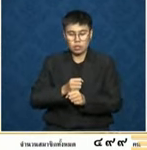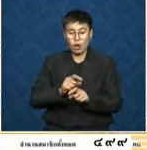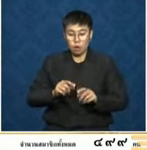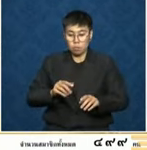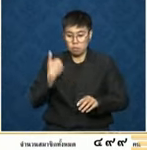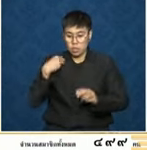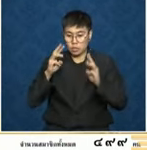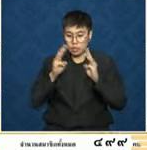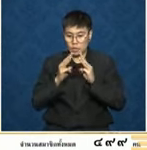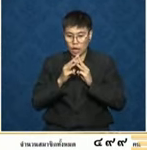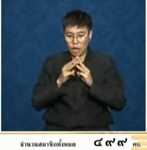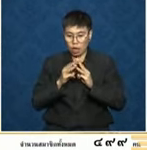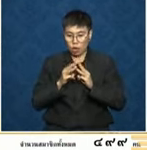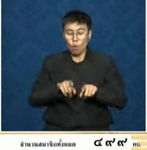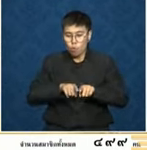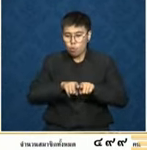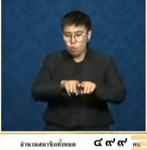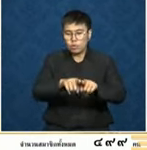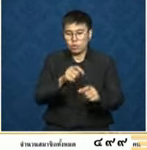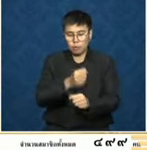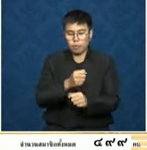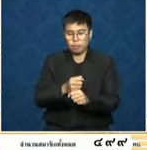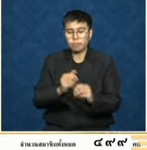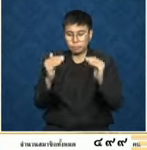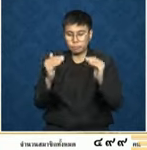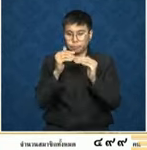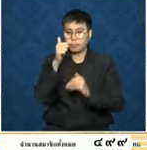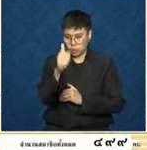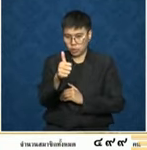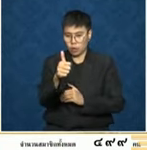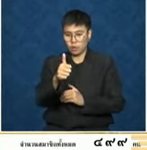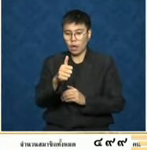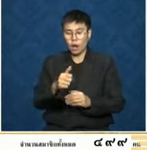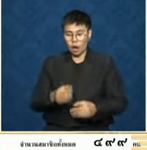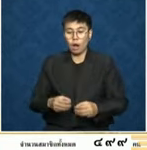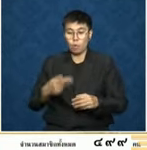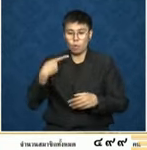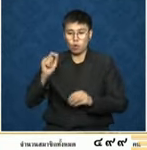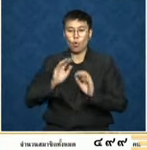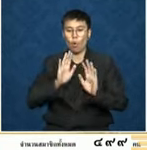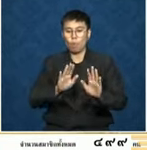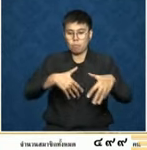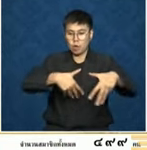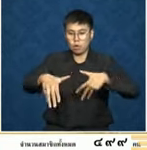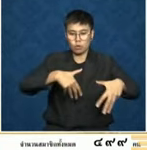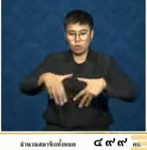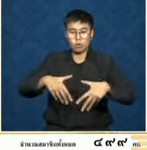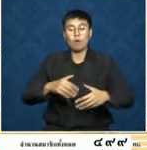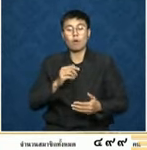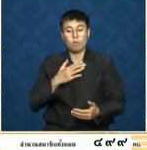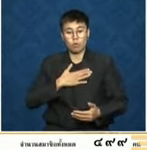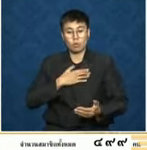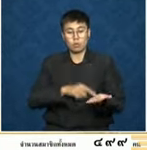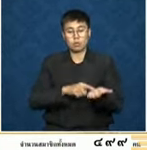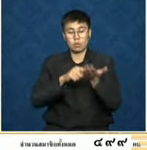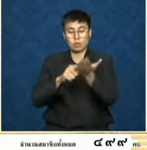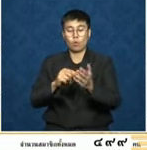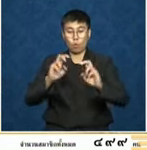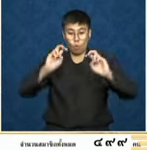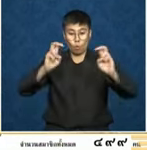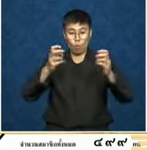รัฐก็จะทำงานได้อย่างมีประสิทธิภาพซึ่งก็จะส่งผลต่อพี่น้องประชาชนนะครับผมก็จึงเสนอเรื่องนี้ซึ่งเรื่องนี้เป็นเรื่องใหม่เนี่ยผ